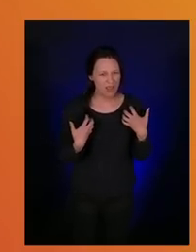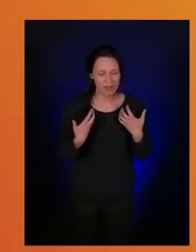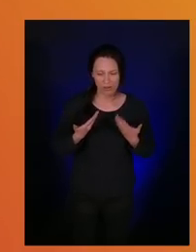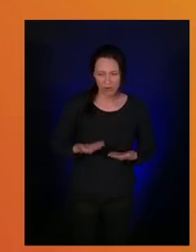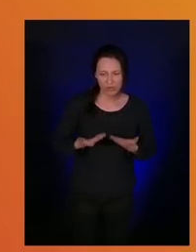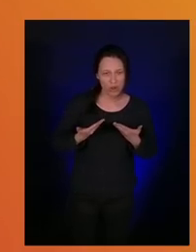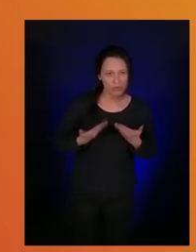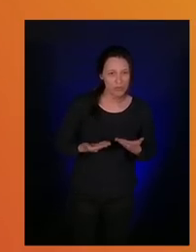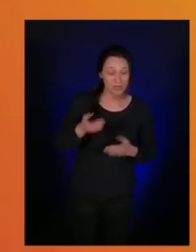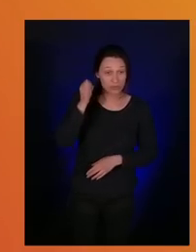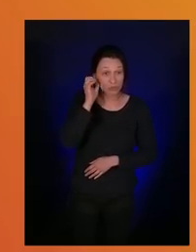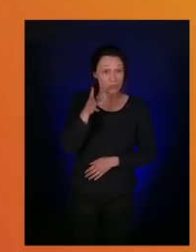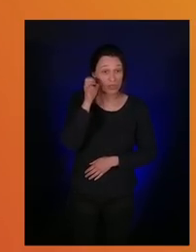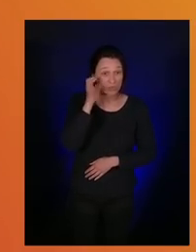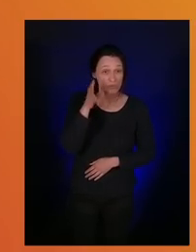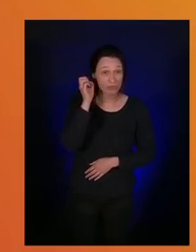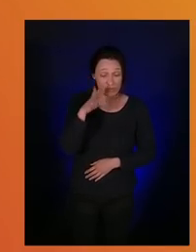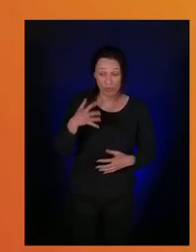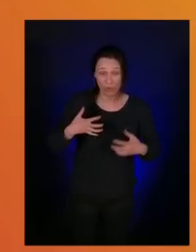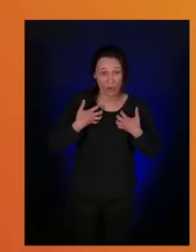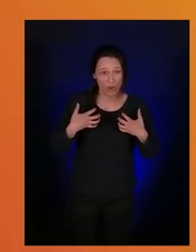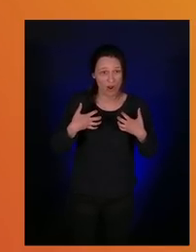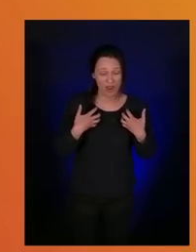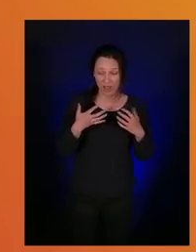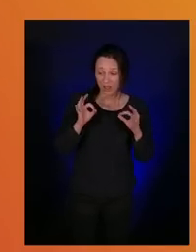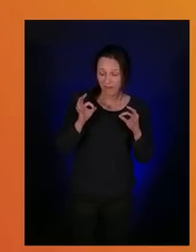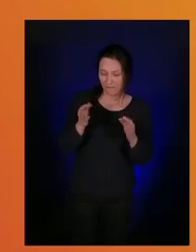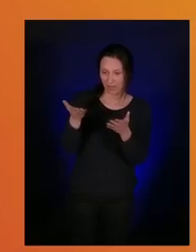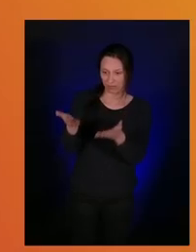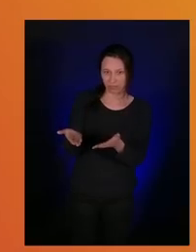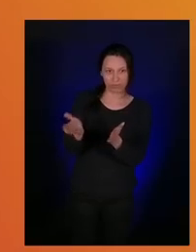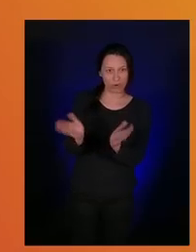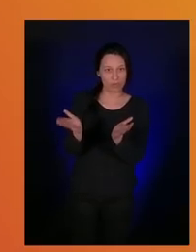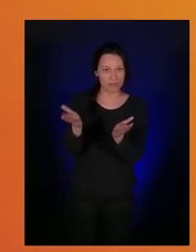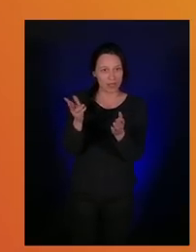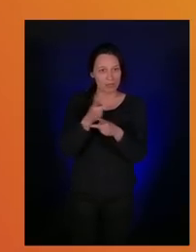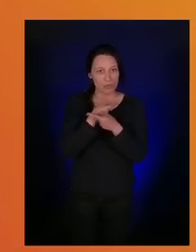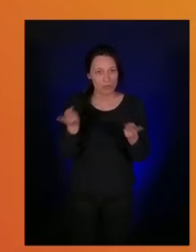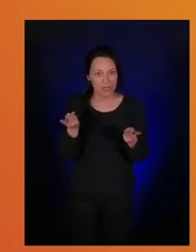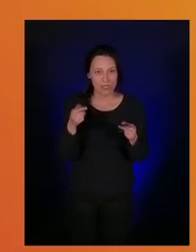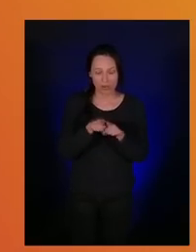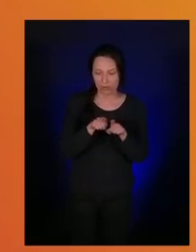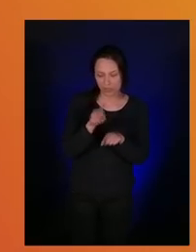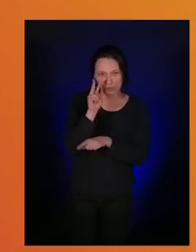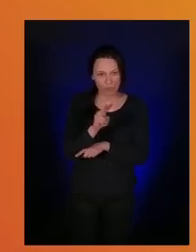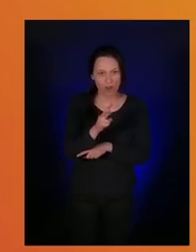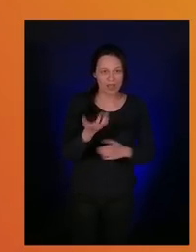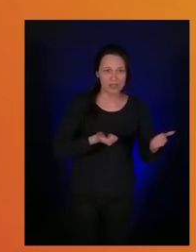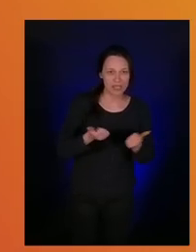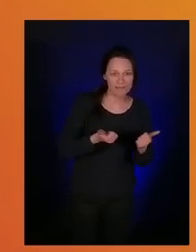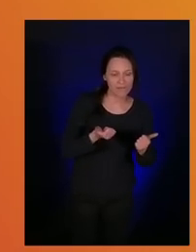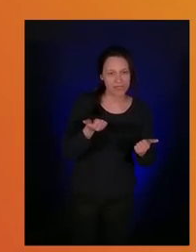tous les jours que nous le sommes. Colère devant la casse de l'hôpital public. Colère devant les fermetures des services de